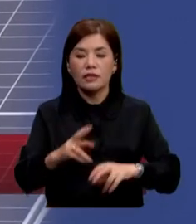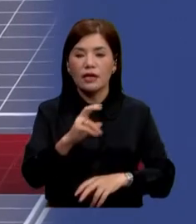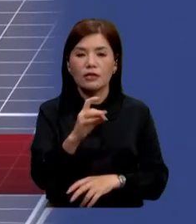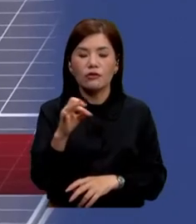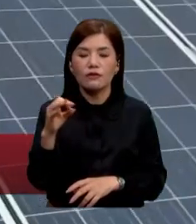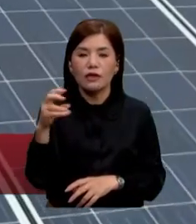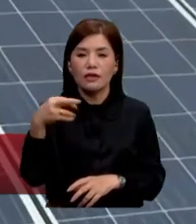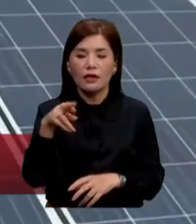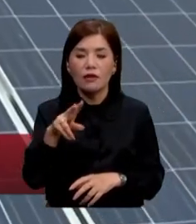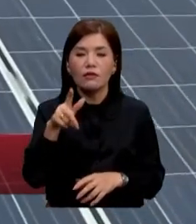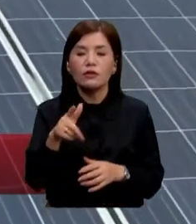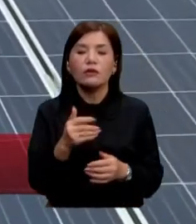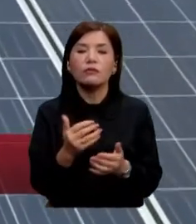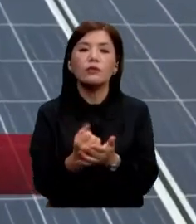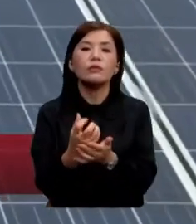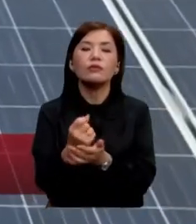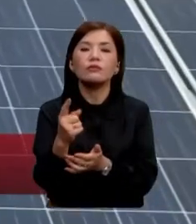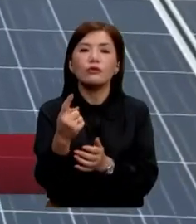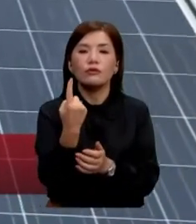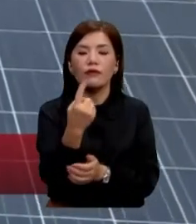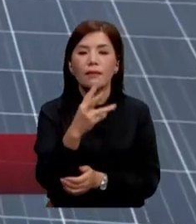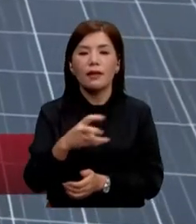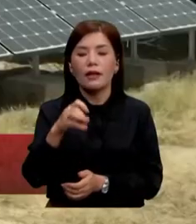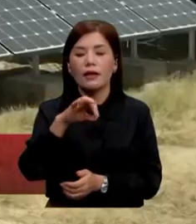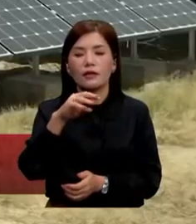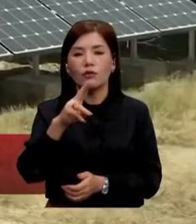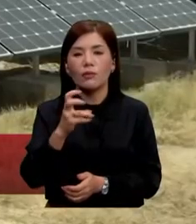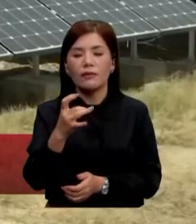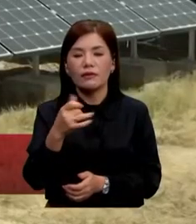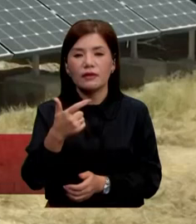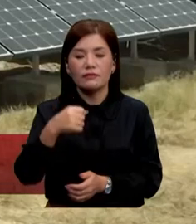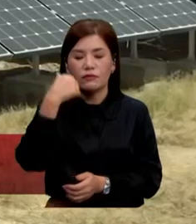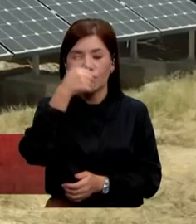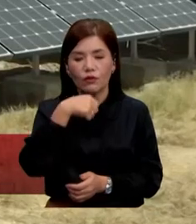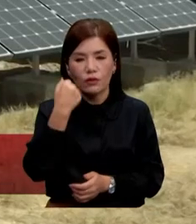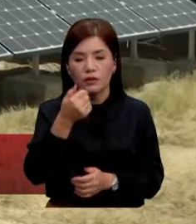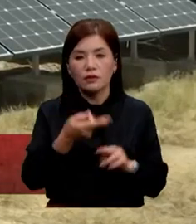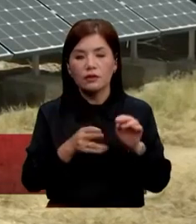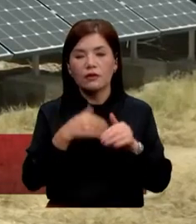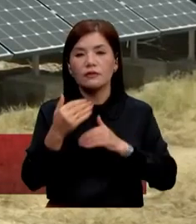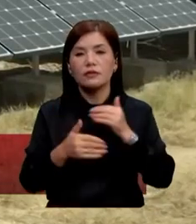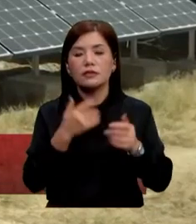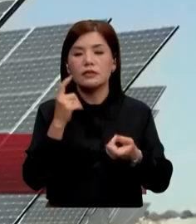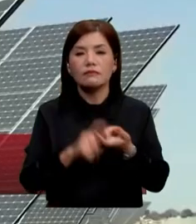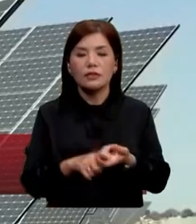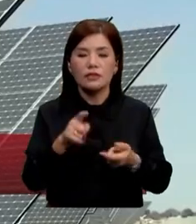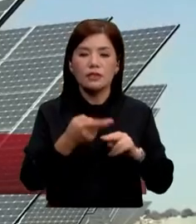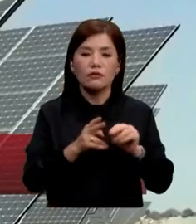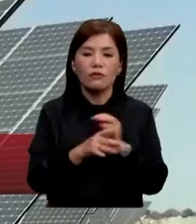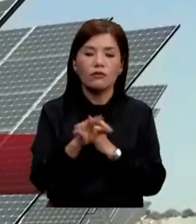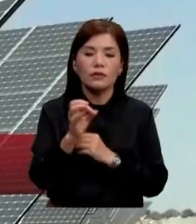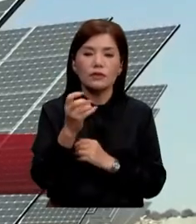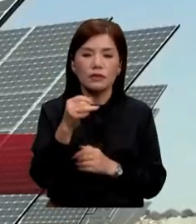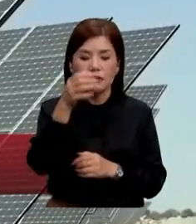«Рожковская». Его потенциальный объем добычи – до 1 миллиарда кубометров газа в год. Динамичное развитие связи также наблюдается и в